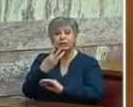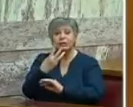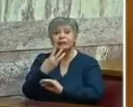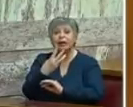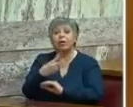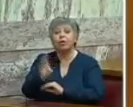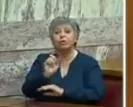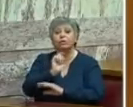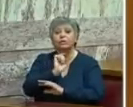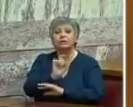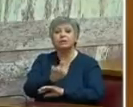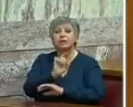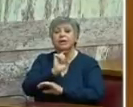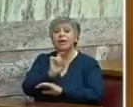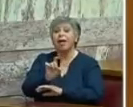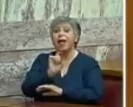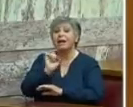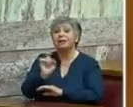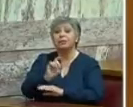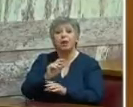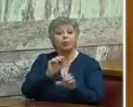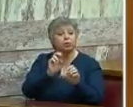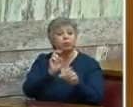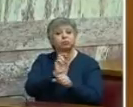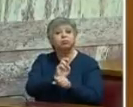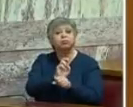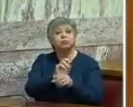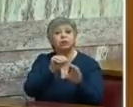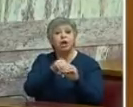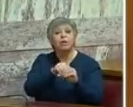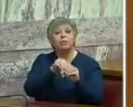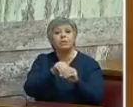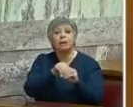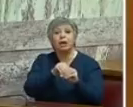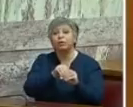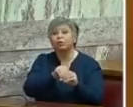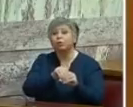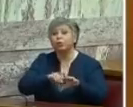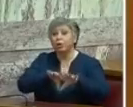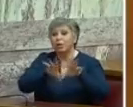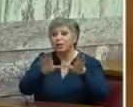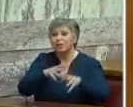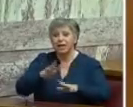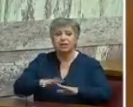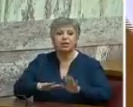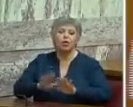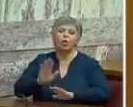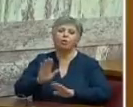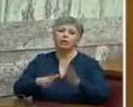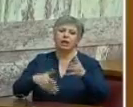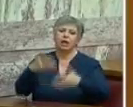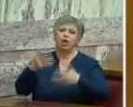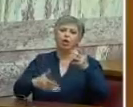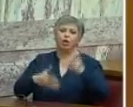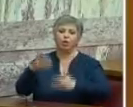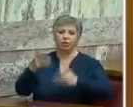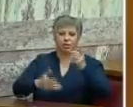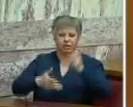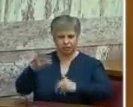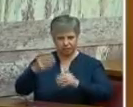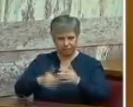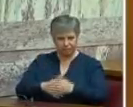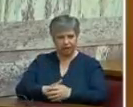300 εκατομμύρια από τα αποθεματικά του Γενικού Λογιστηρίου, όχι από τη δόση των ληξιπροθέσμων. Και βλέπω και ένα